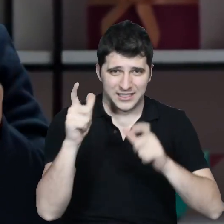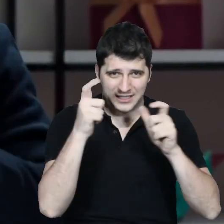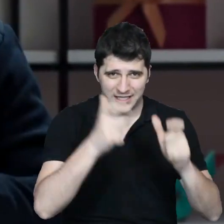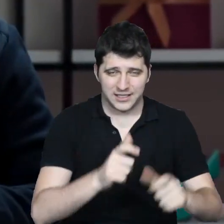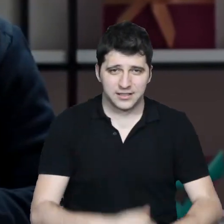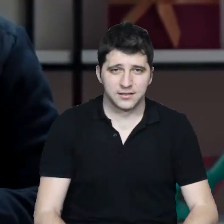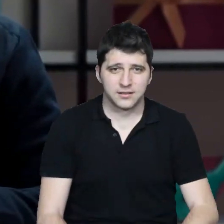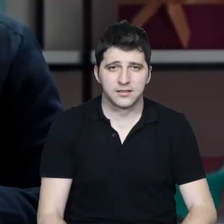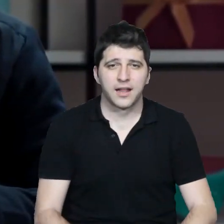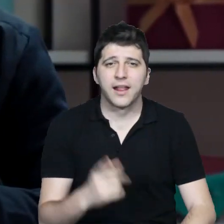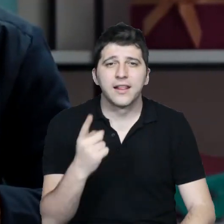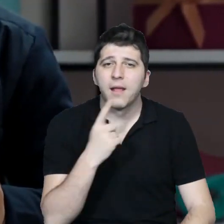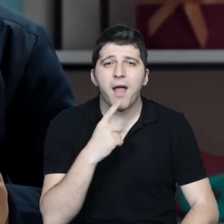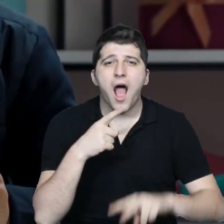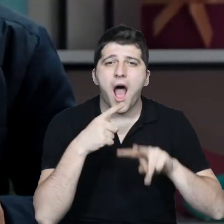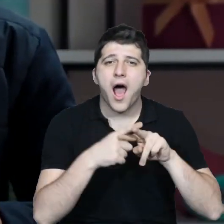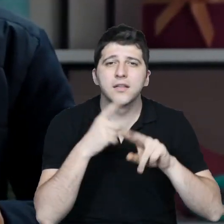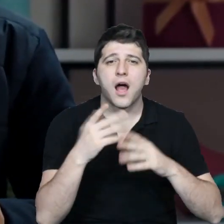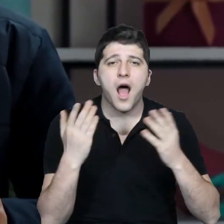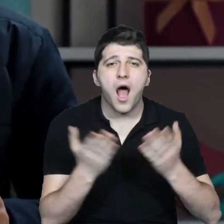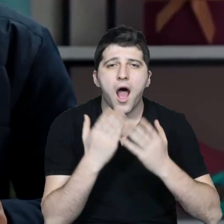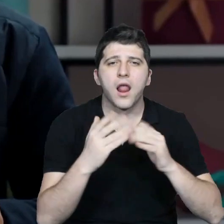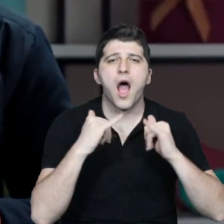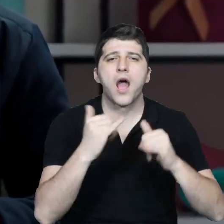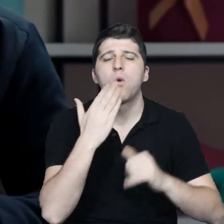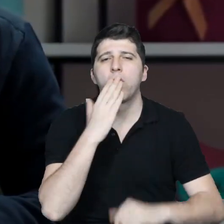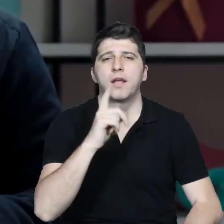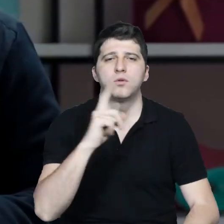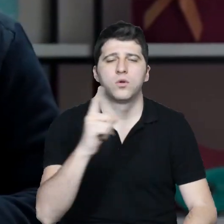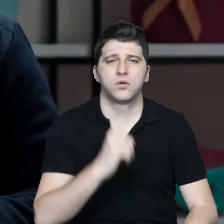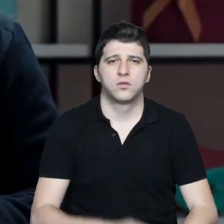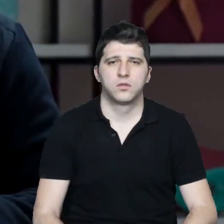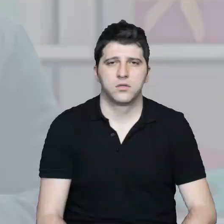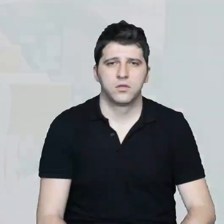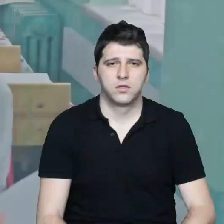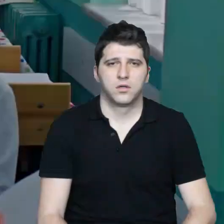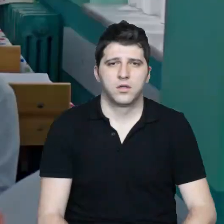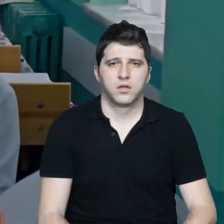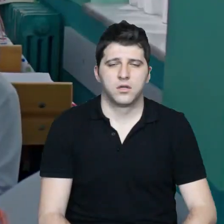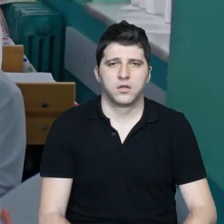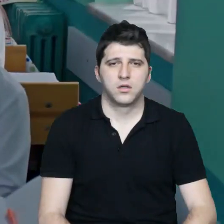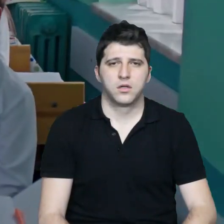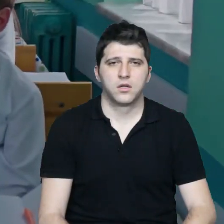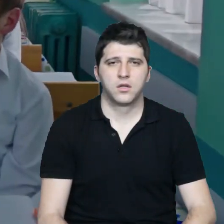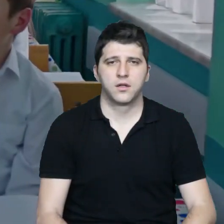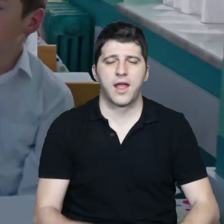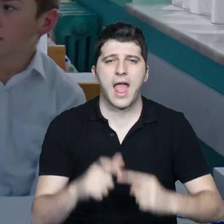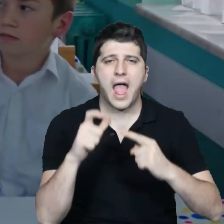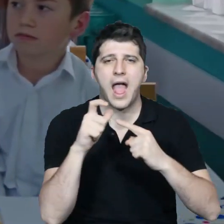göre demek ki Arda hala aynı okula gidiyor. Anlattıkları canlanıyor. Ebrar Koç.